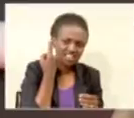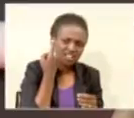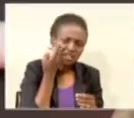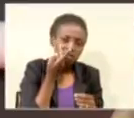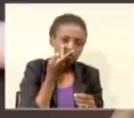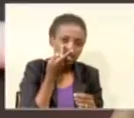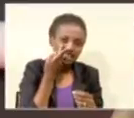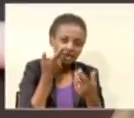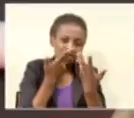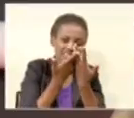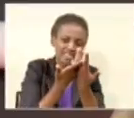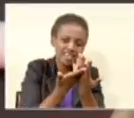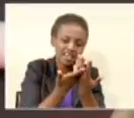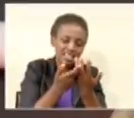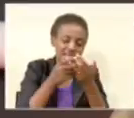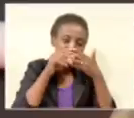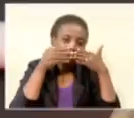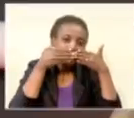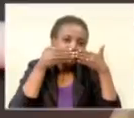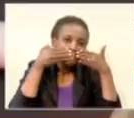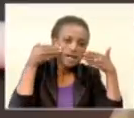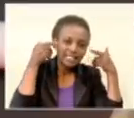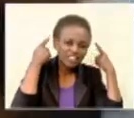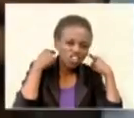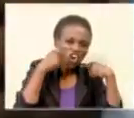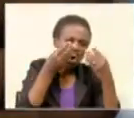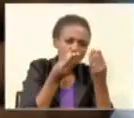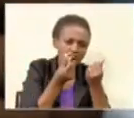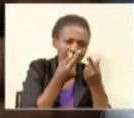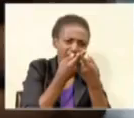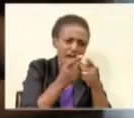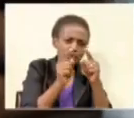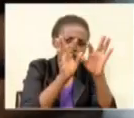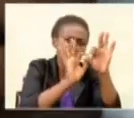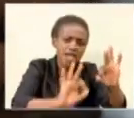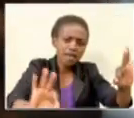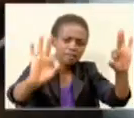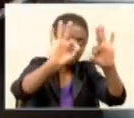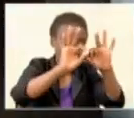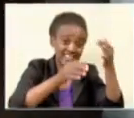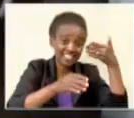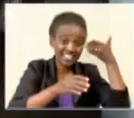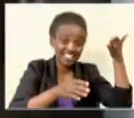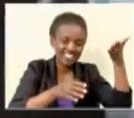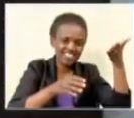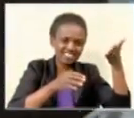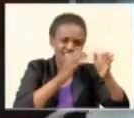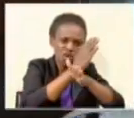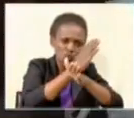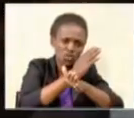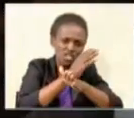mask mask yoroheje ariko nayo ifite umumaro ingi irinda amatembabuzi